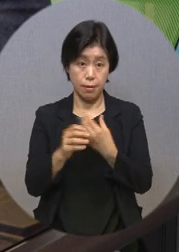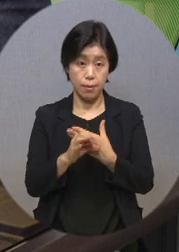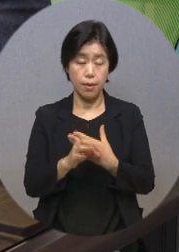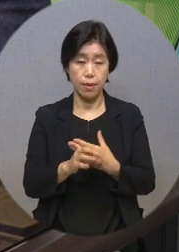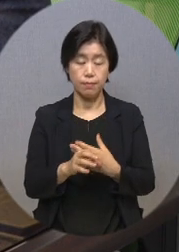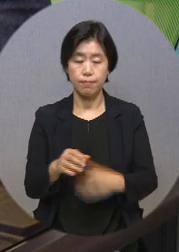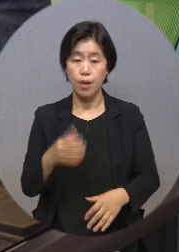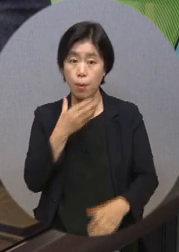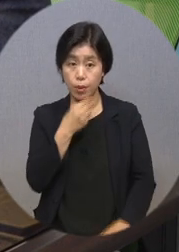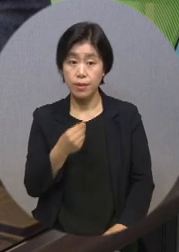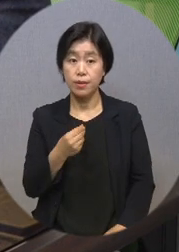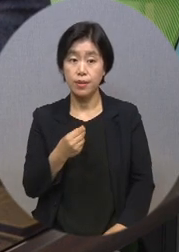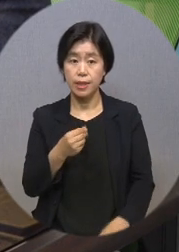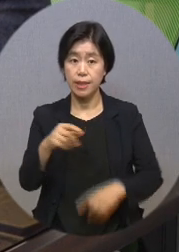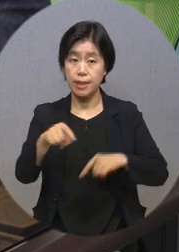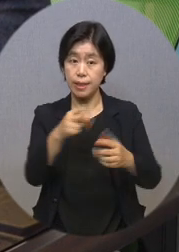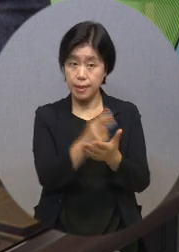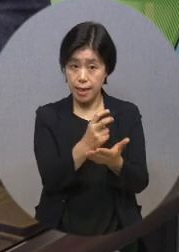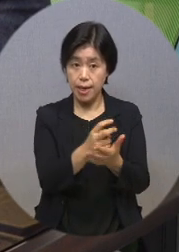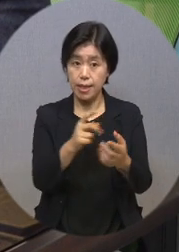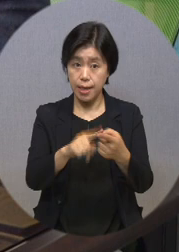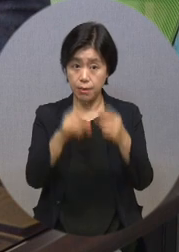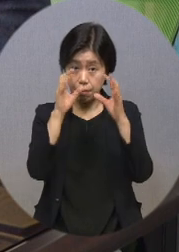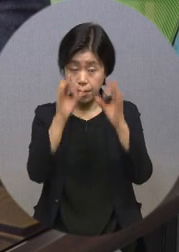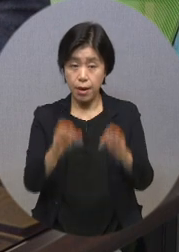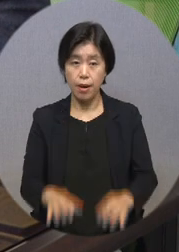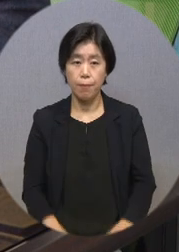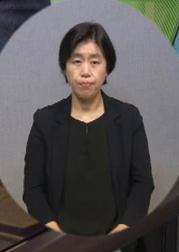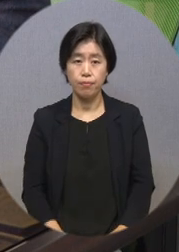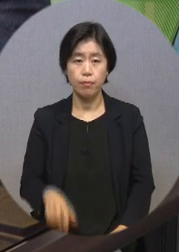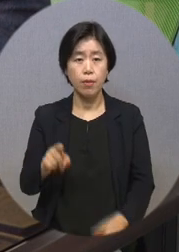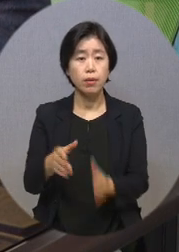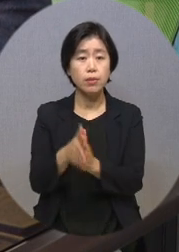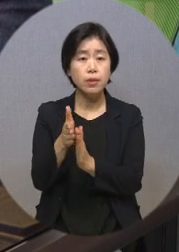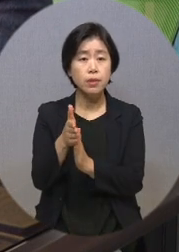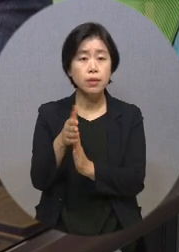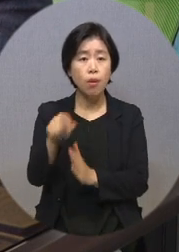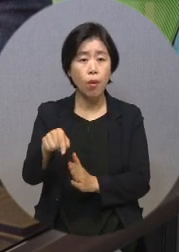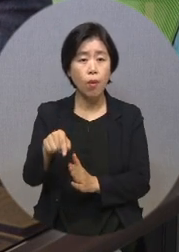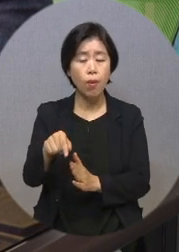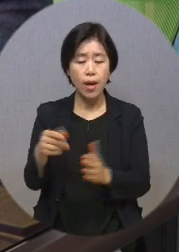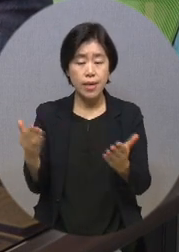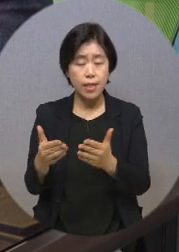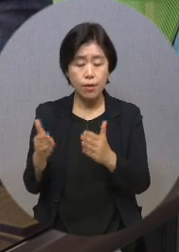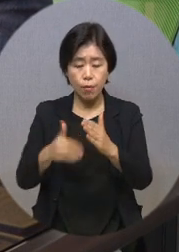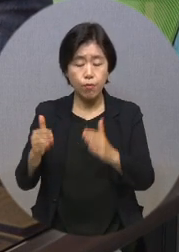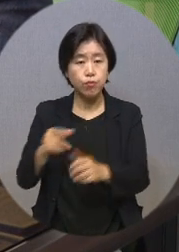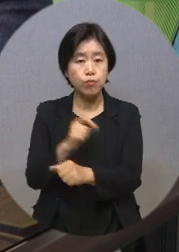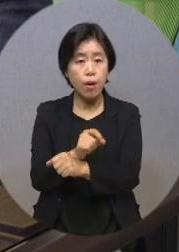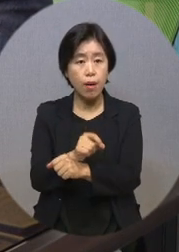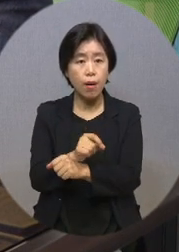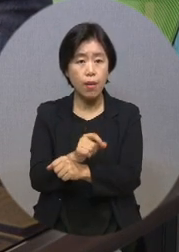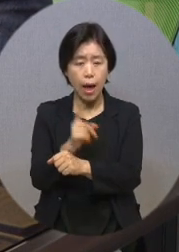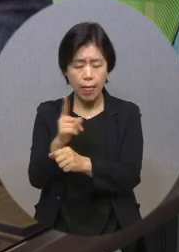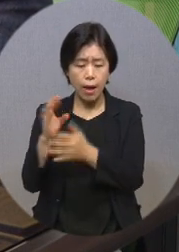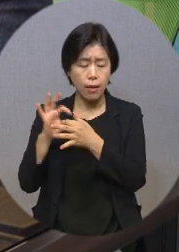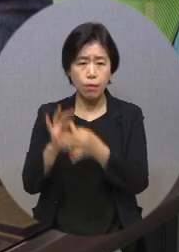놓고 보더라도 복지 업무를 관장하는 세종시 복지정책국에 있는 공무원들의 이직률이 너무 전부 제한 규정이 잘 안